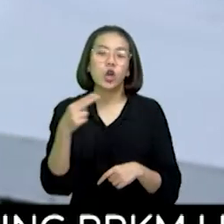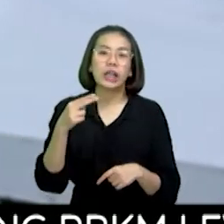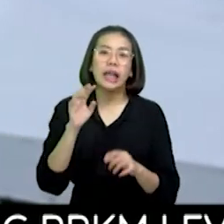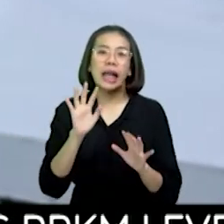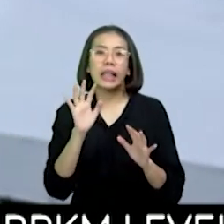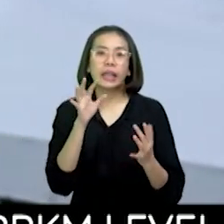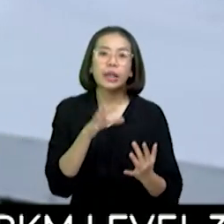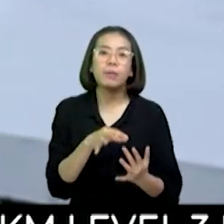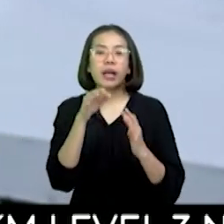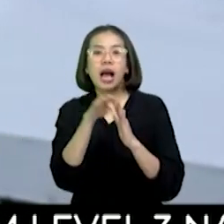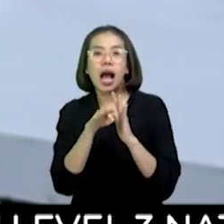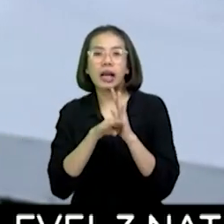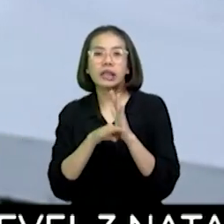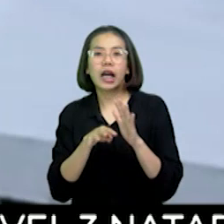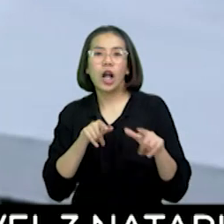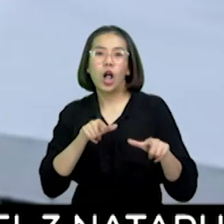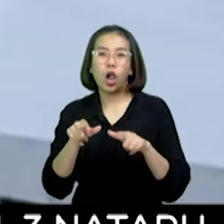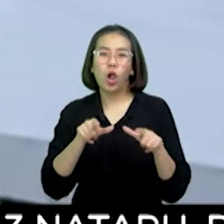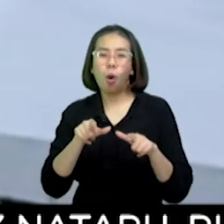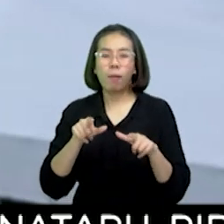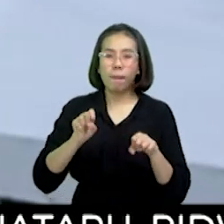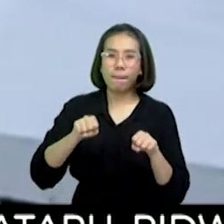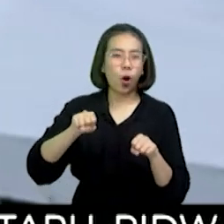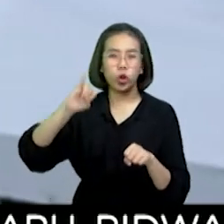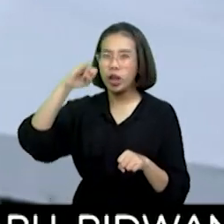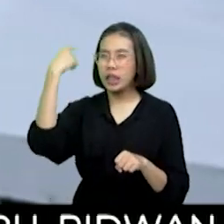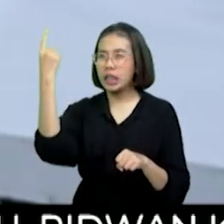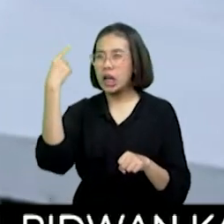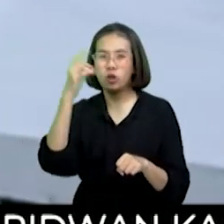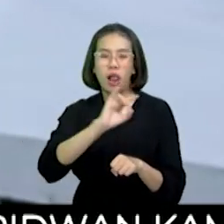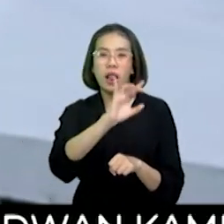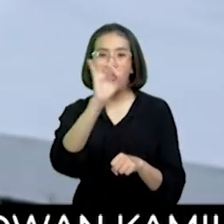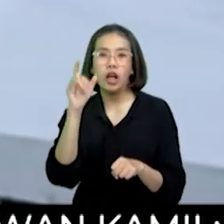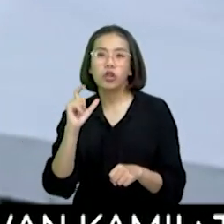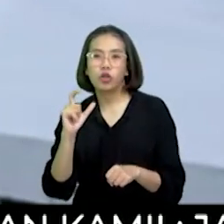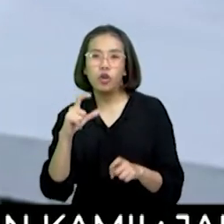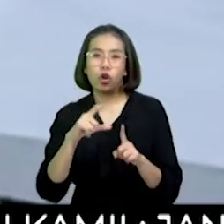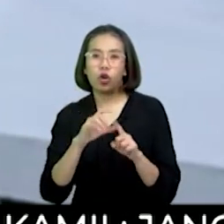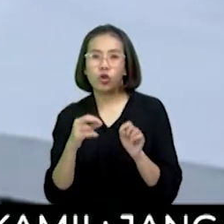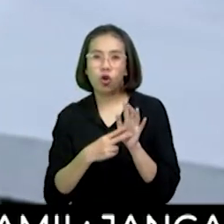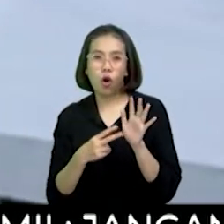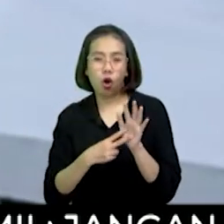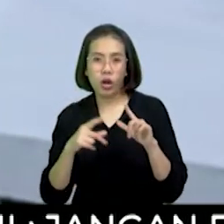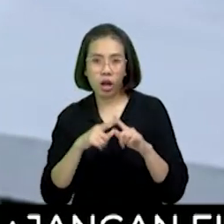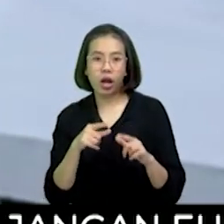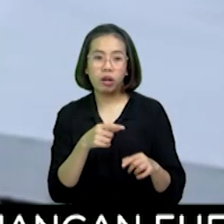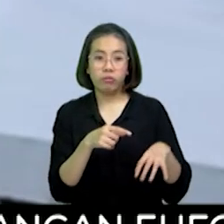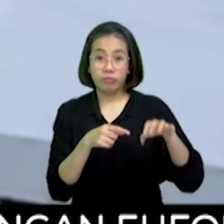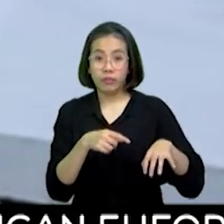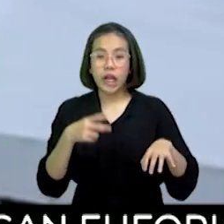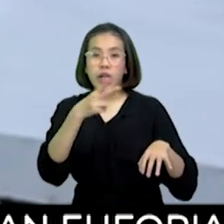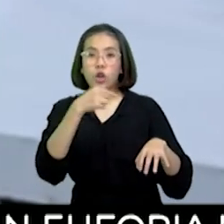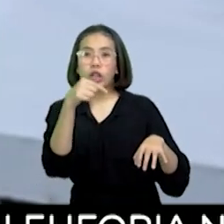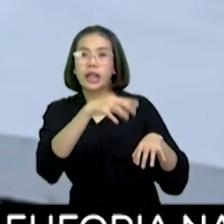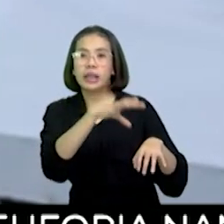dari ajang balapan bergengsi berskala internasional lainnya. Dorna secara resmi sudah menunjuk Indonesia sebagai tuan